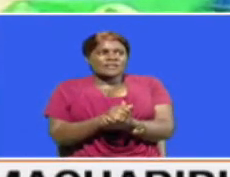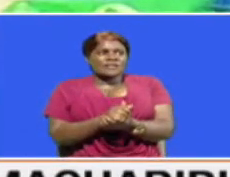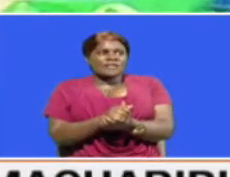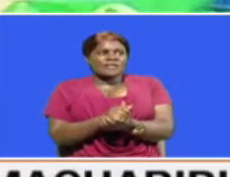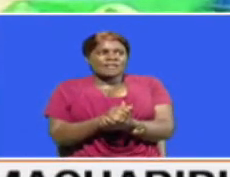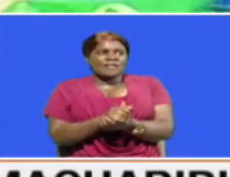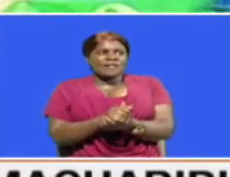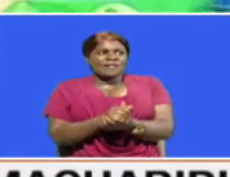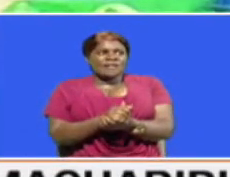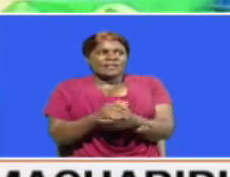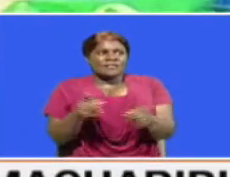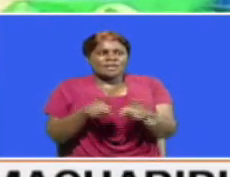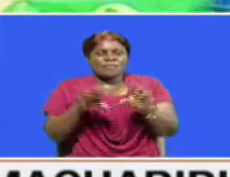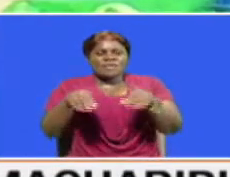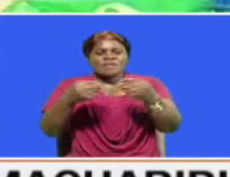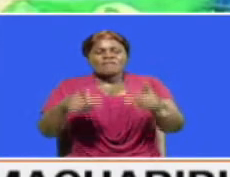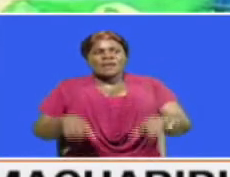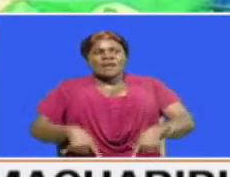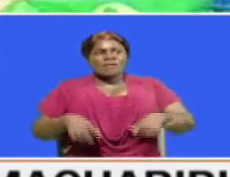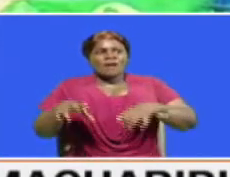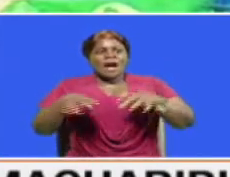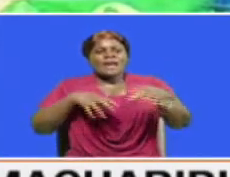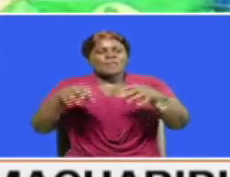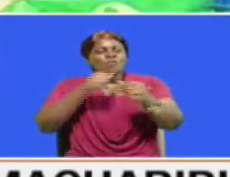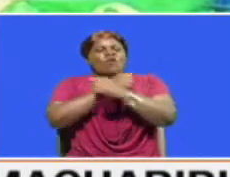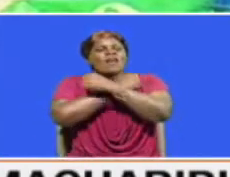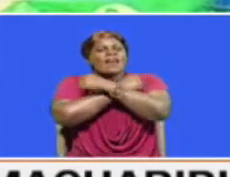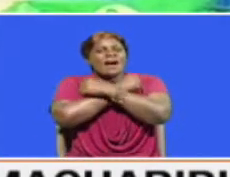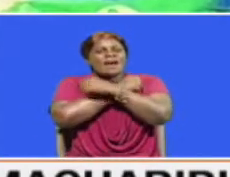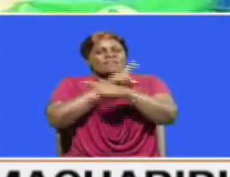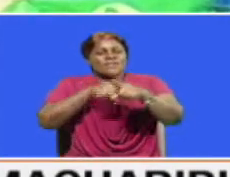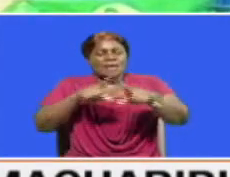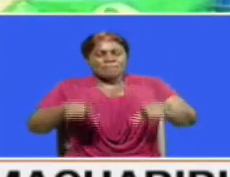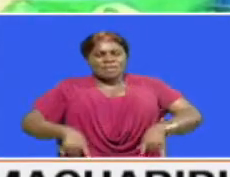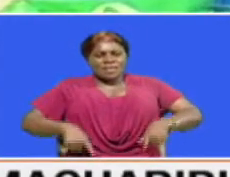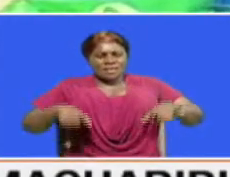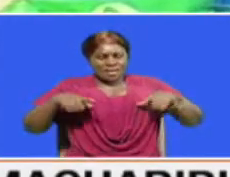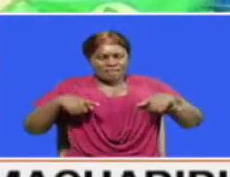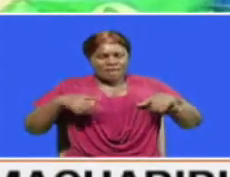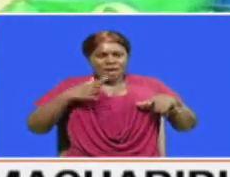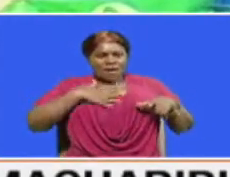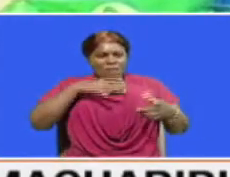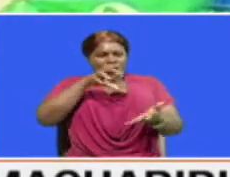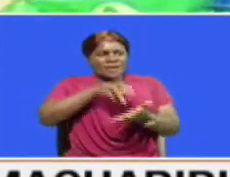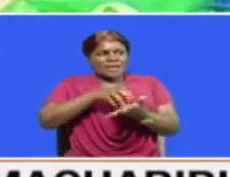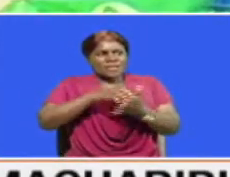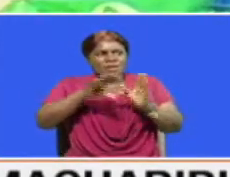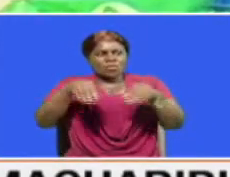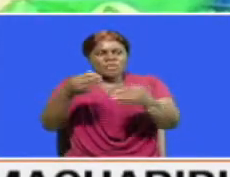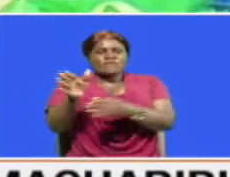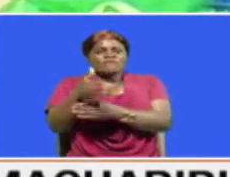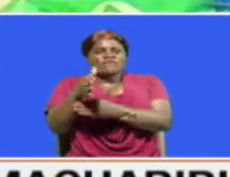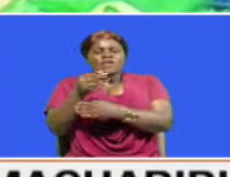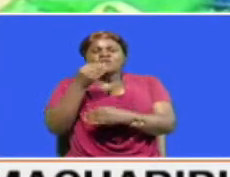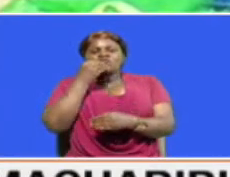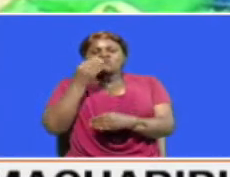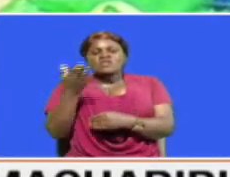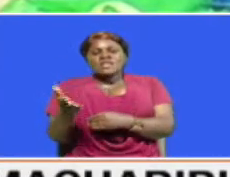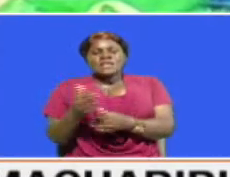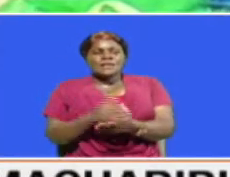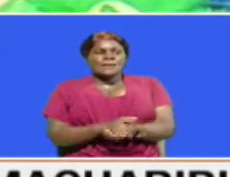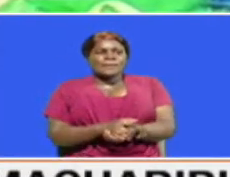feed ingredient, unaweza pea pia live. Wanyama kwanza wanapenda ikiwa live hivi. So in our case, tunalisha fish zetu kwa hii